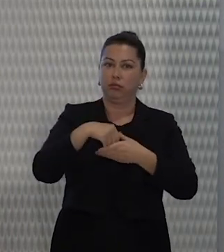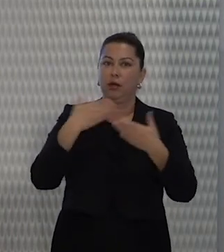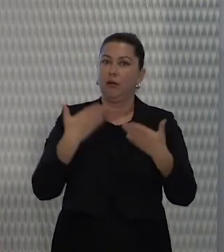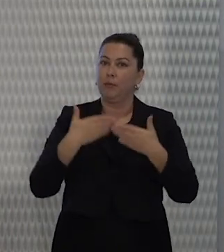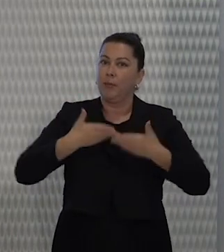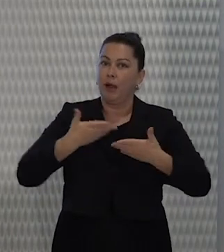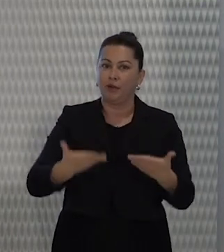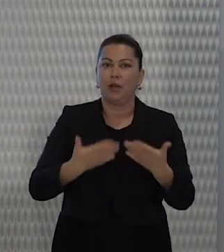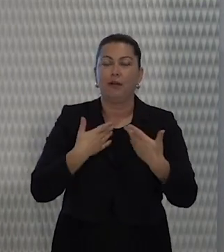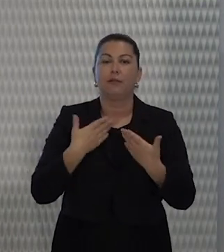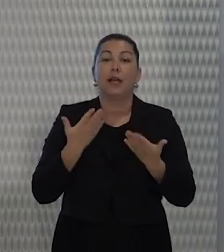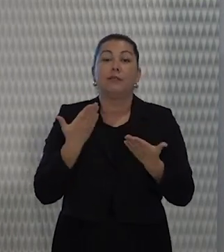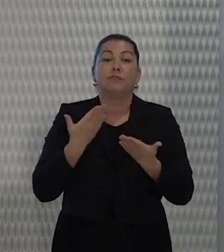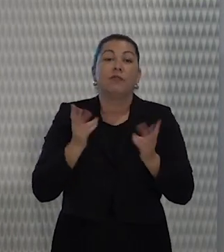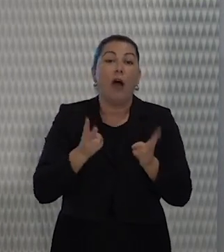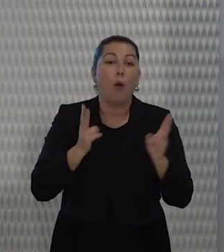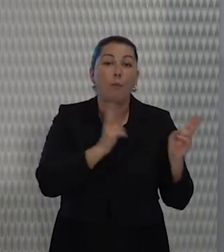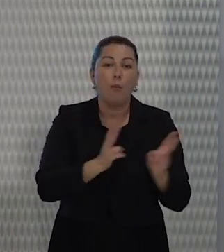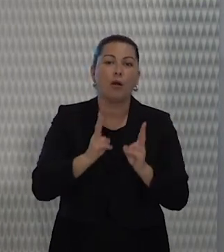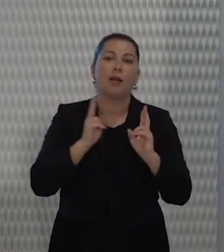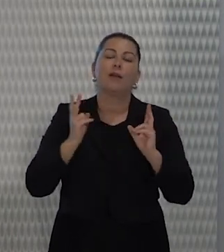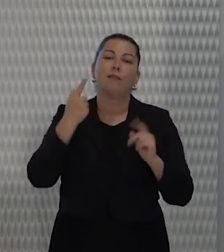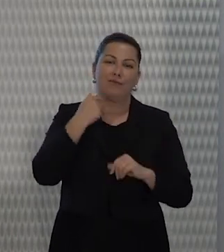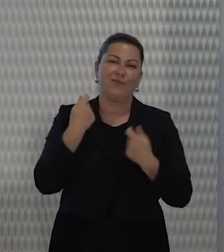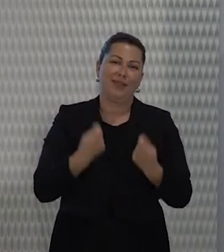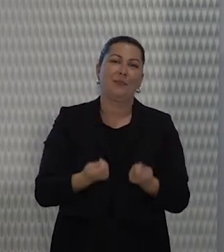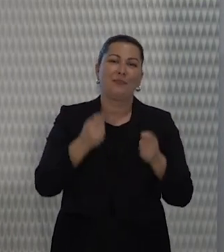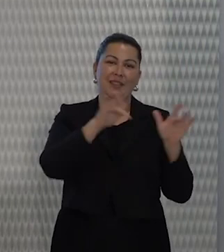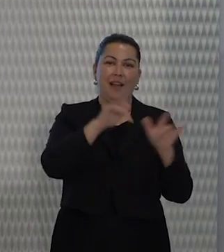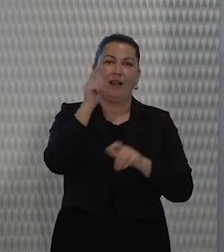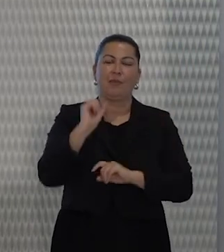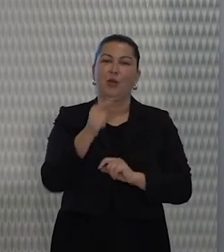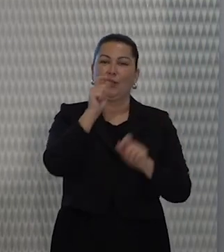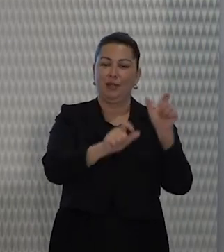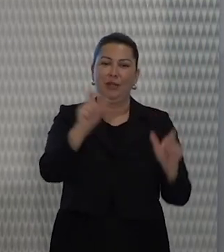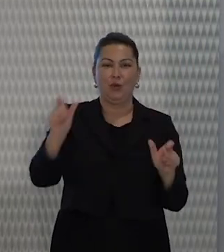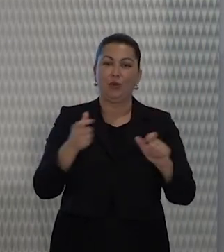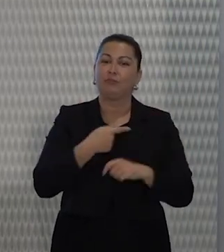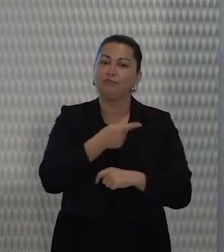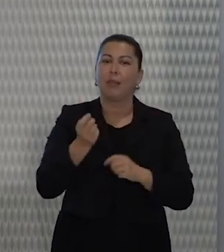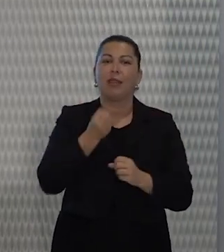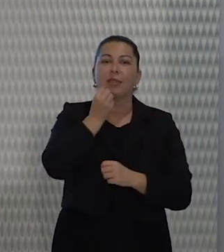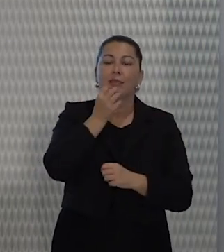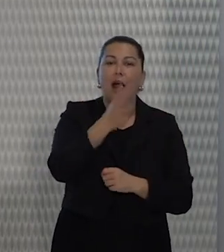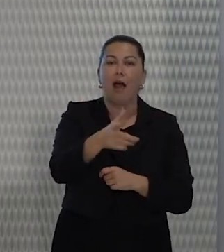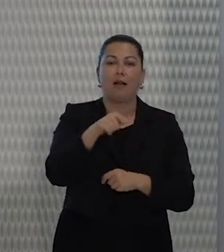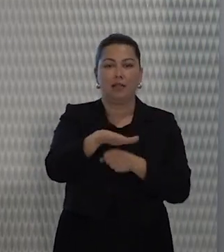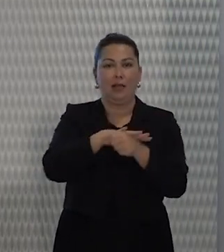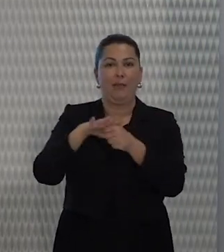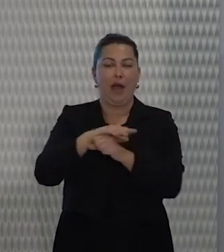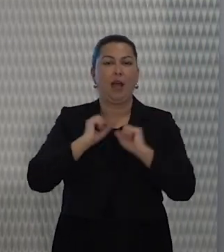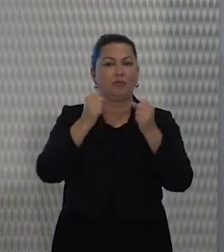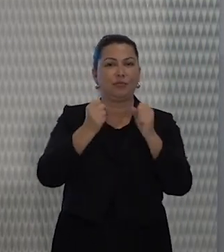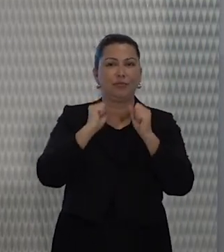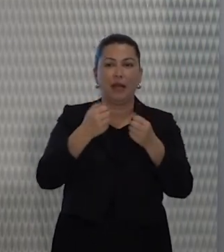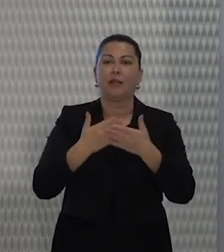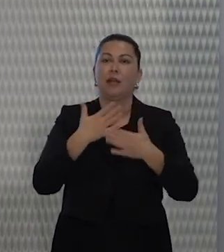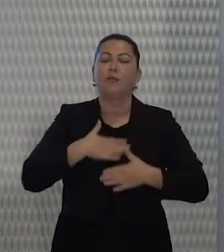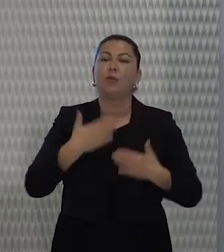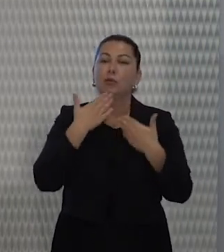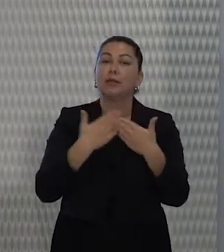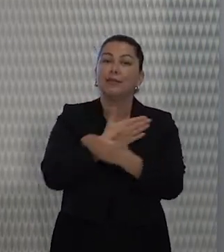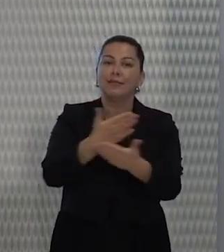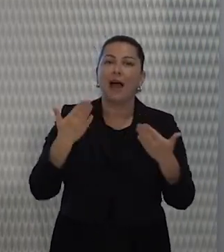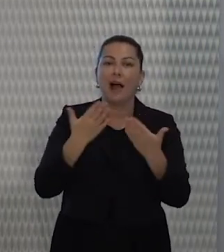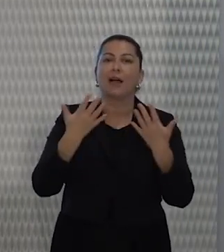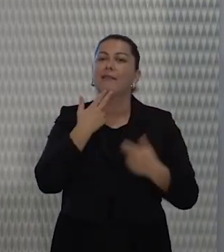geht nur, weil es besondere Persönlichkeiten gibt, die sich tagtäglich in diesem Bereich engagieren. Ich möchte mich daher bedanken